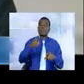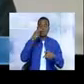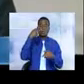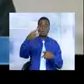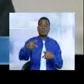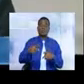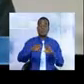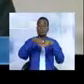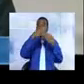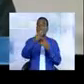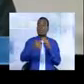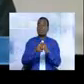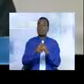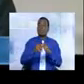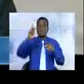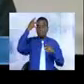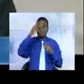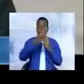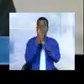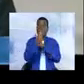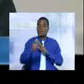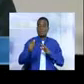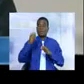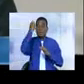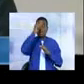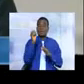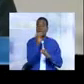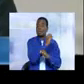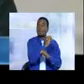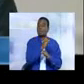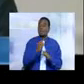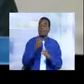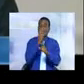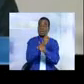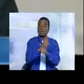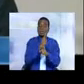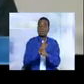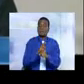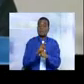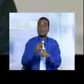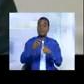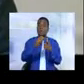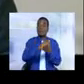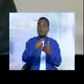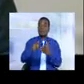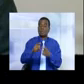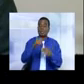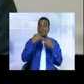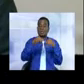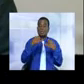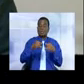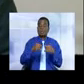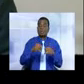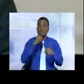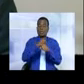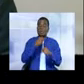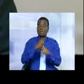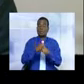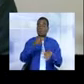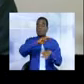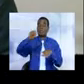globale de la politique qualité CEDEAO est de maintenir une structure industrielle solide, compétitive au